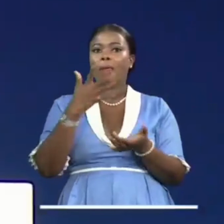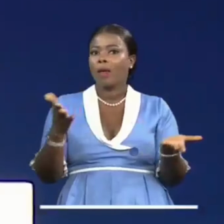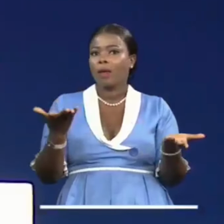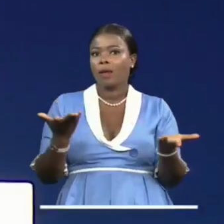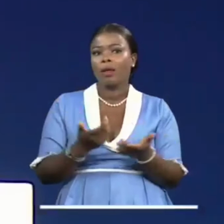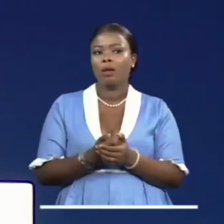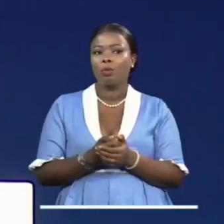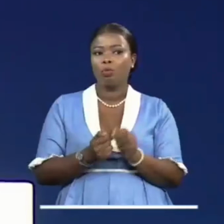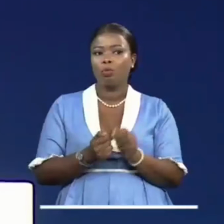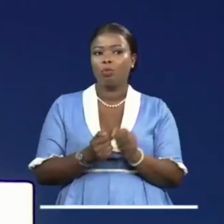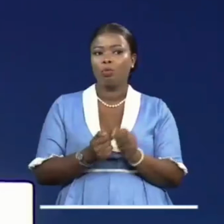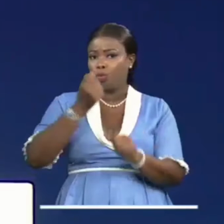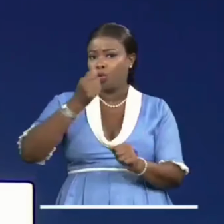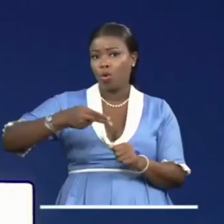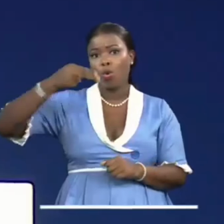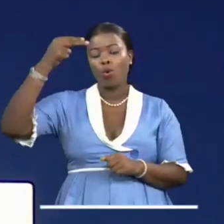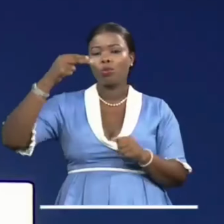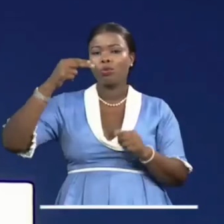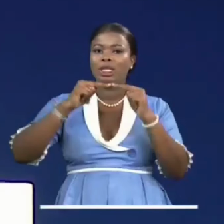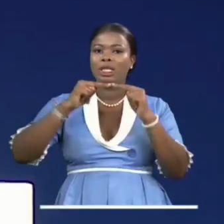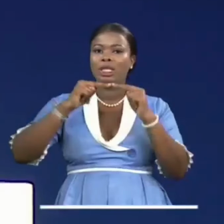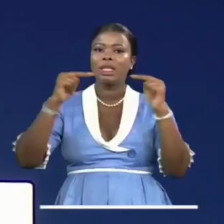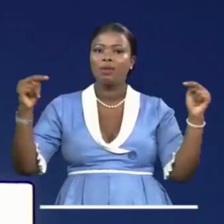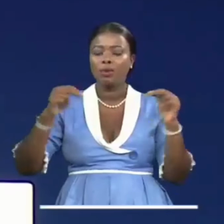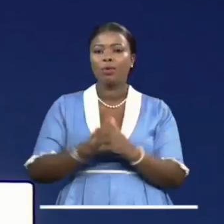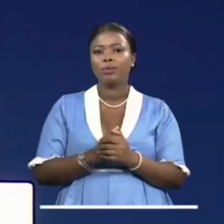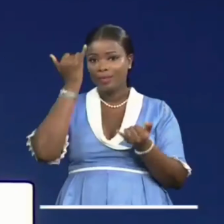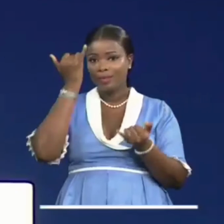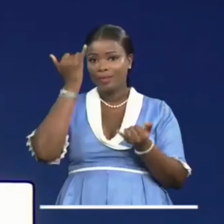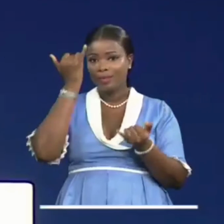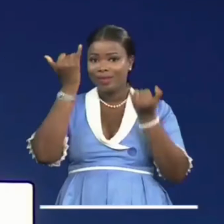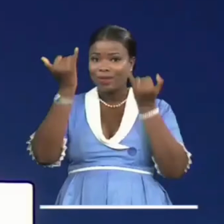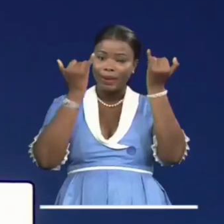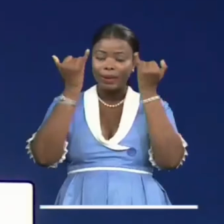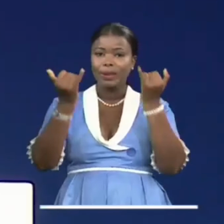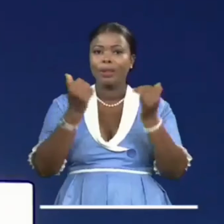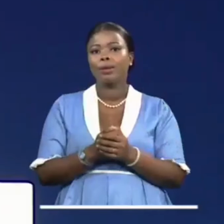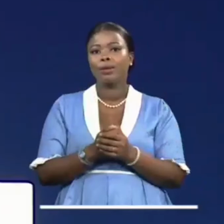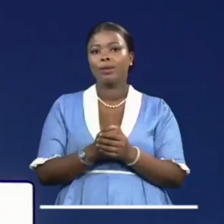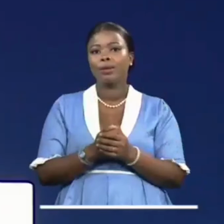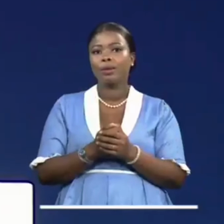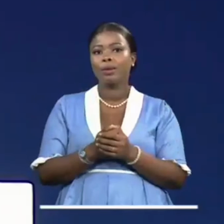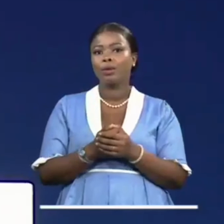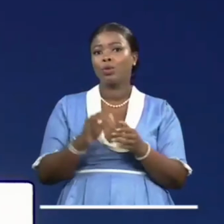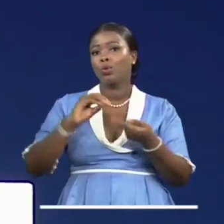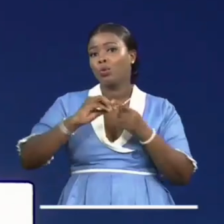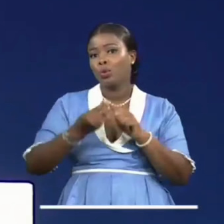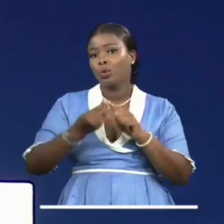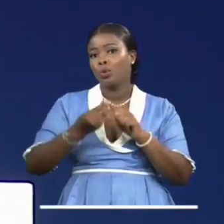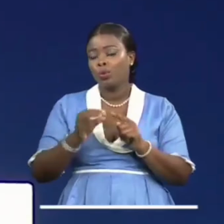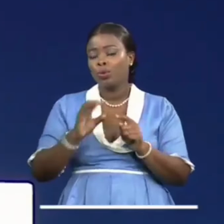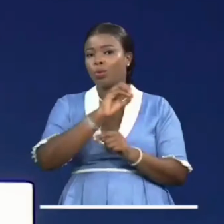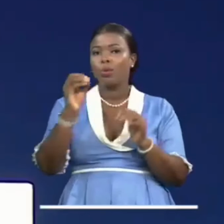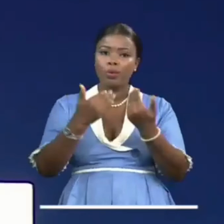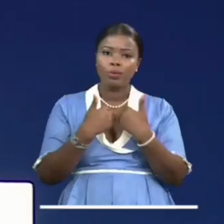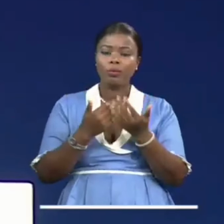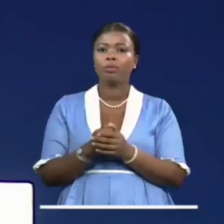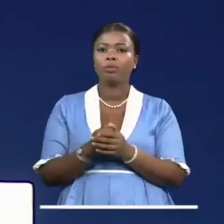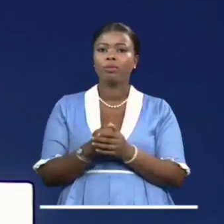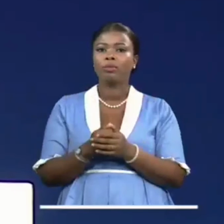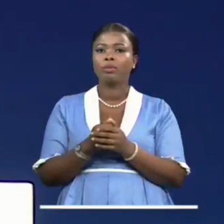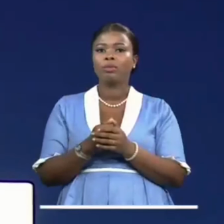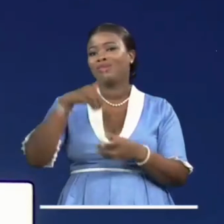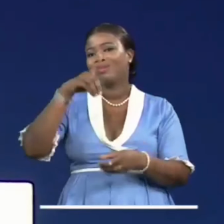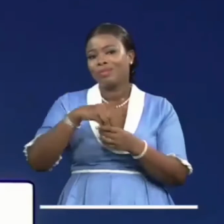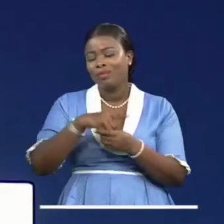haut niveau de la politique nationale d'emploi il y a eu des initiatives notamment dans le domaine des hydrocarbures où on a introduit des clauses sur le contenu local mais on